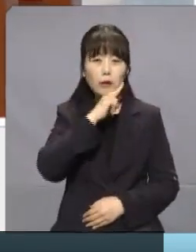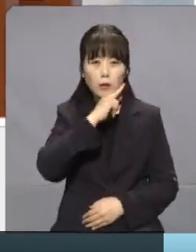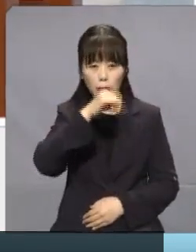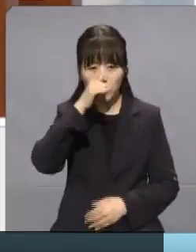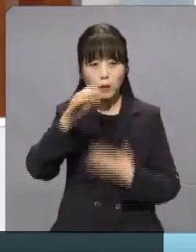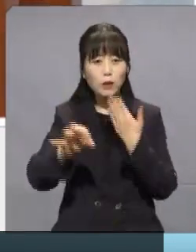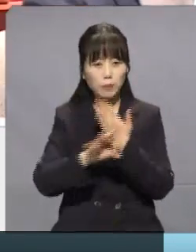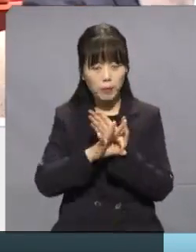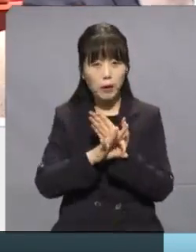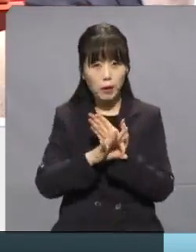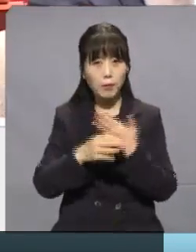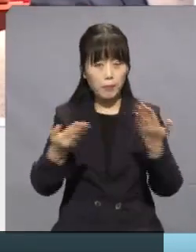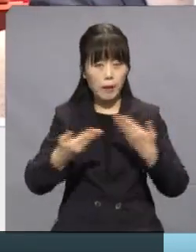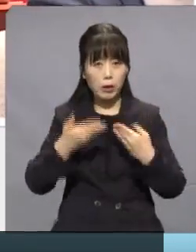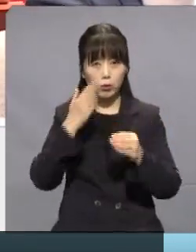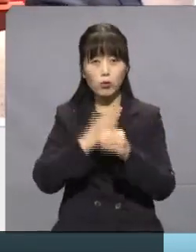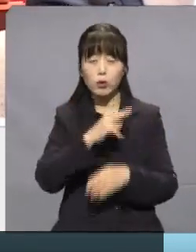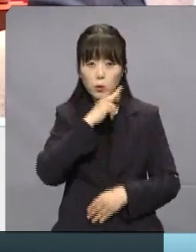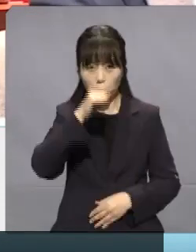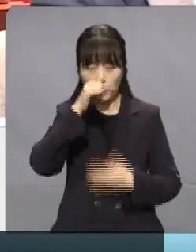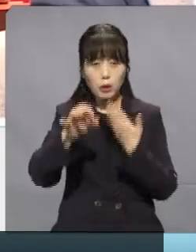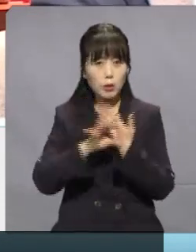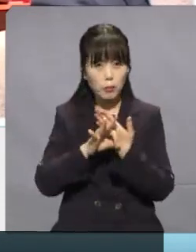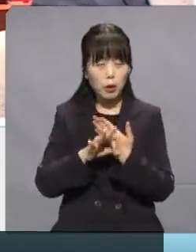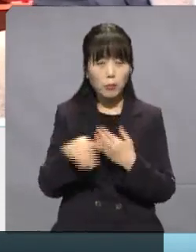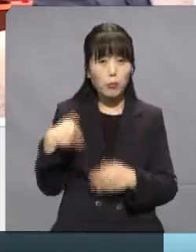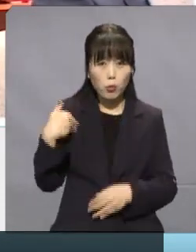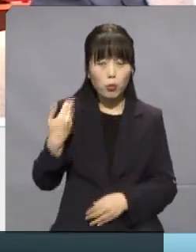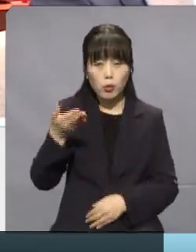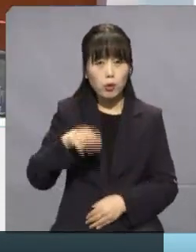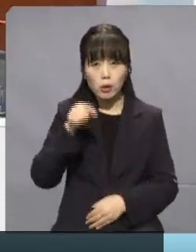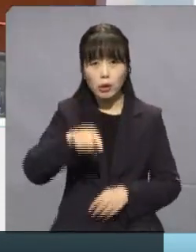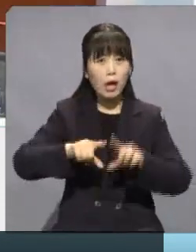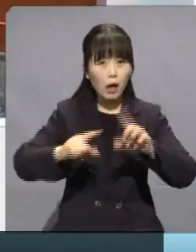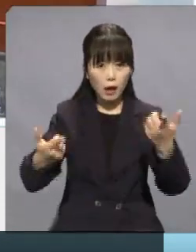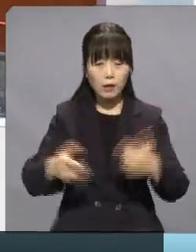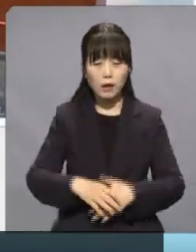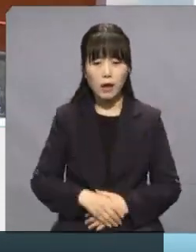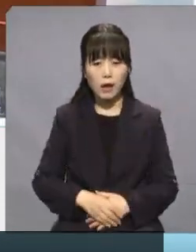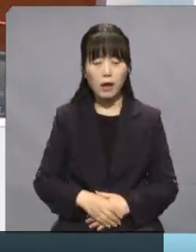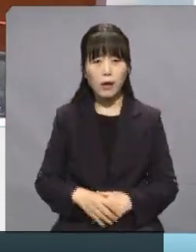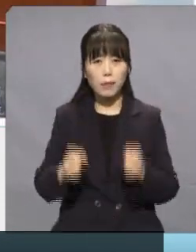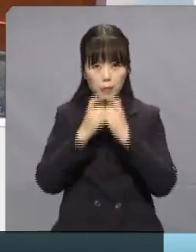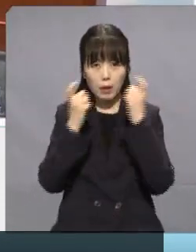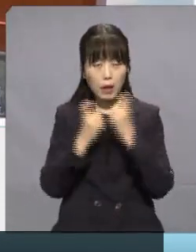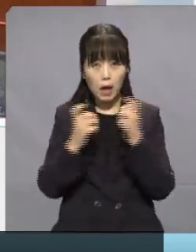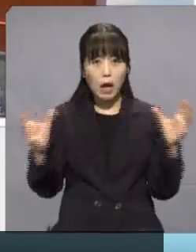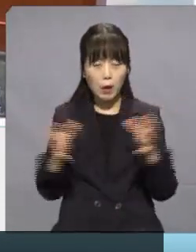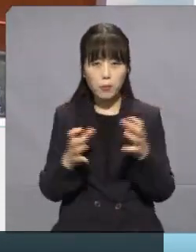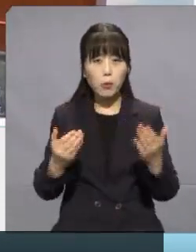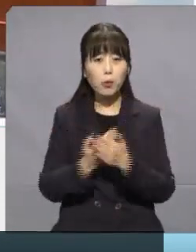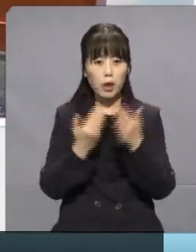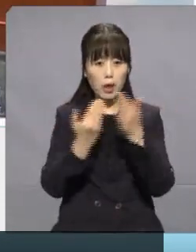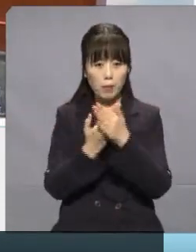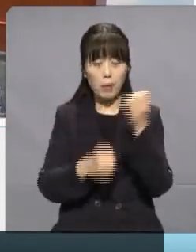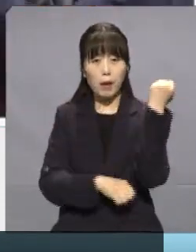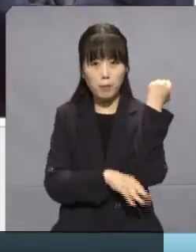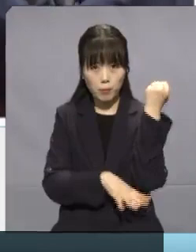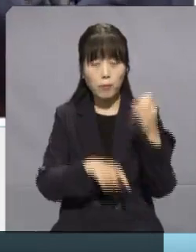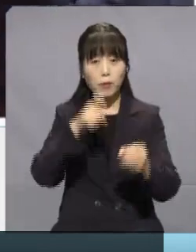받고 있는 의혹이라면 또 모르겠는데 그게 아니란 말이에요 민간 합동 개발이라는 명분